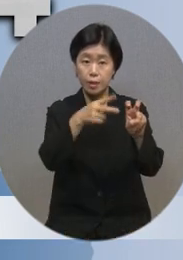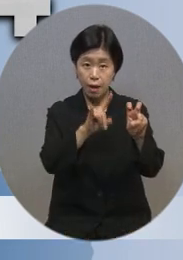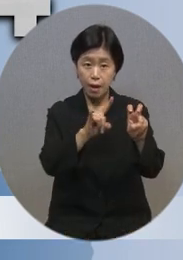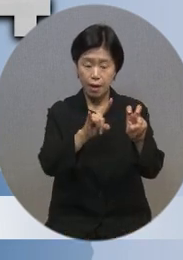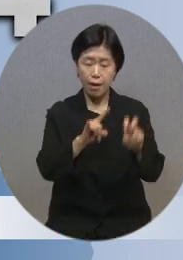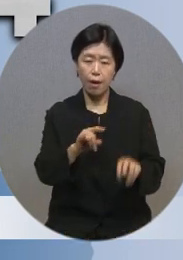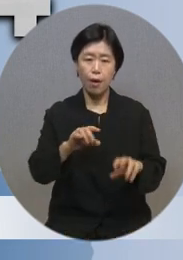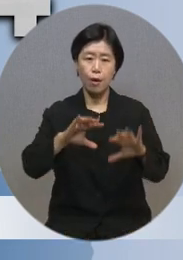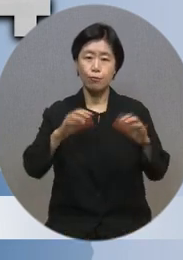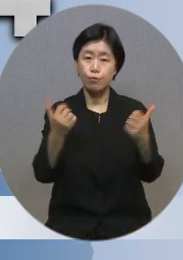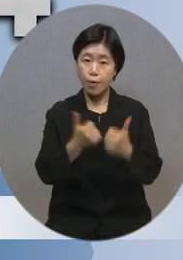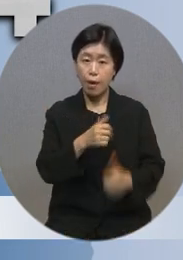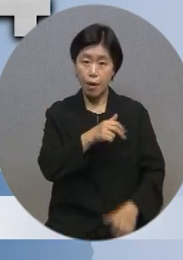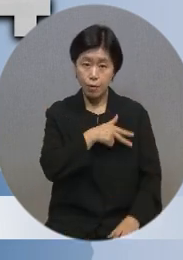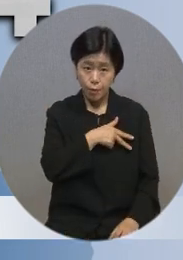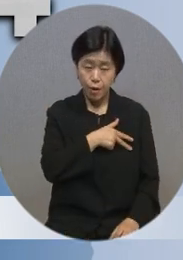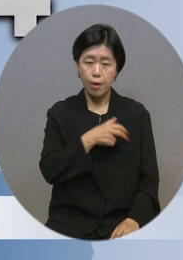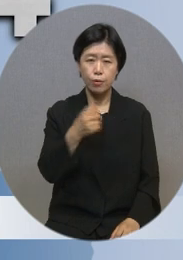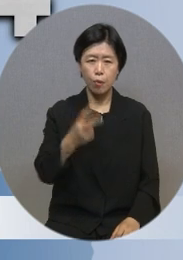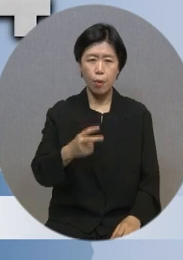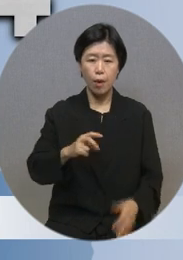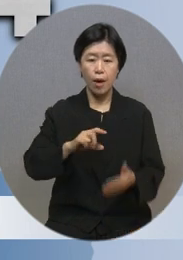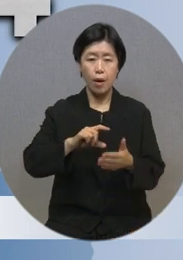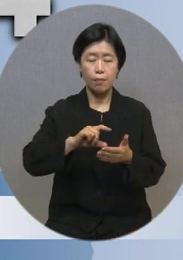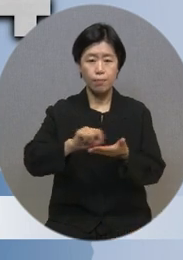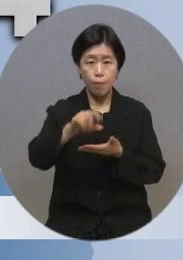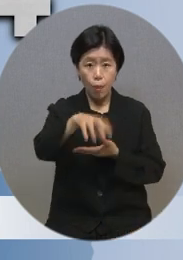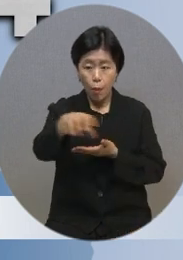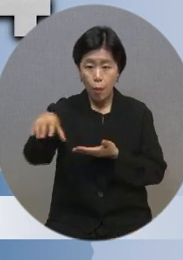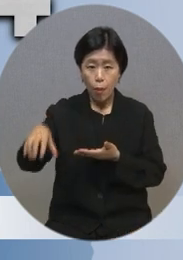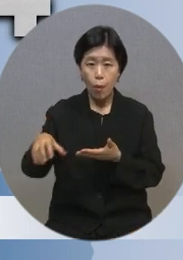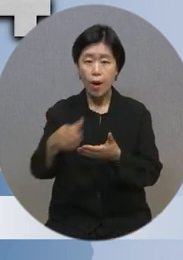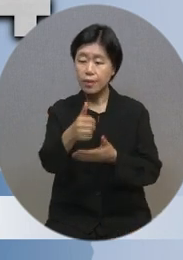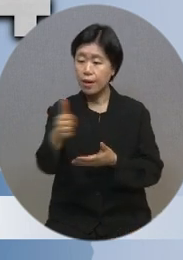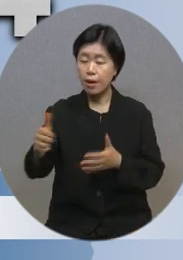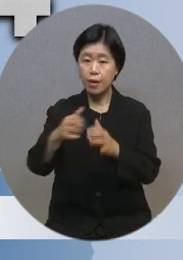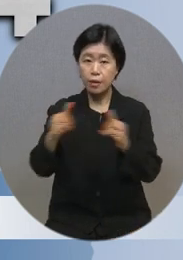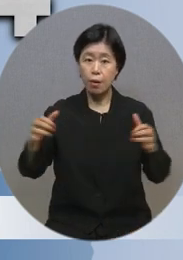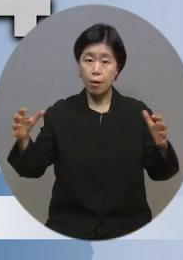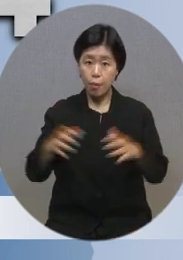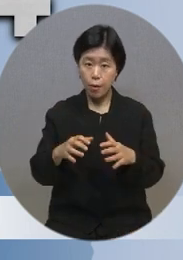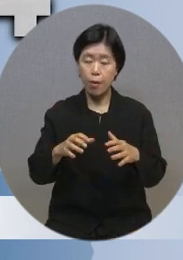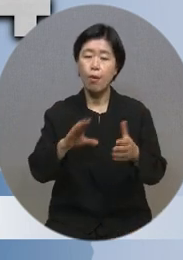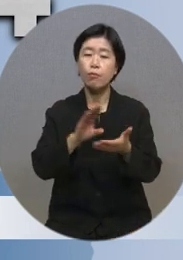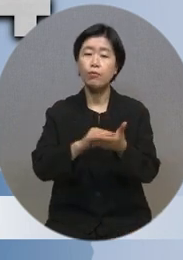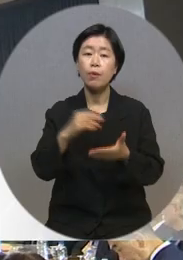지자체 단체장들은 지역의 문제 해결 방안을 제시했다고 합니다. 김영재 기자입니다.